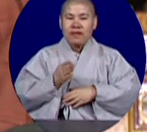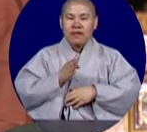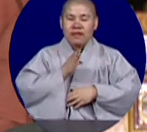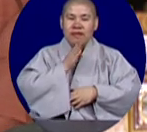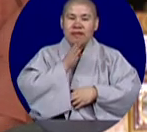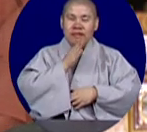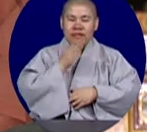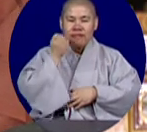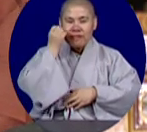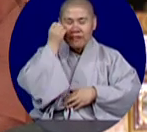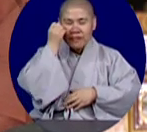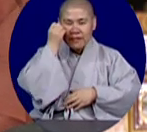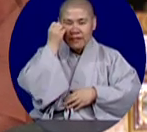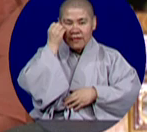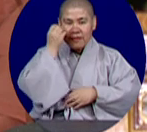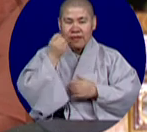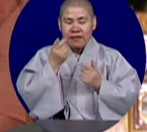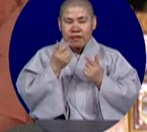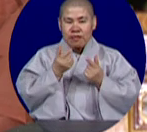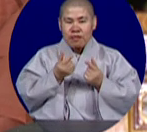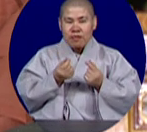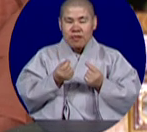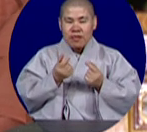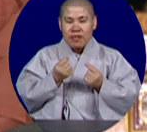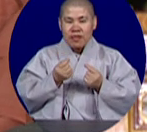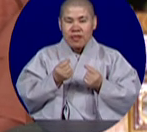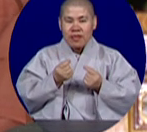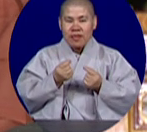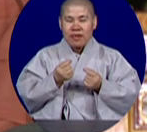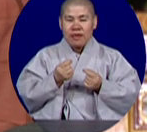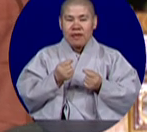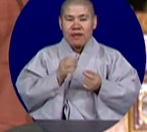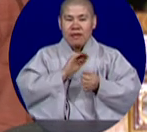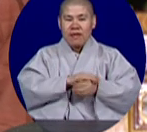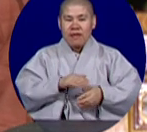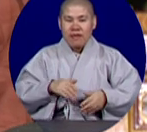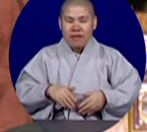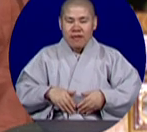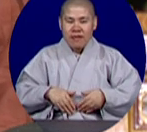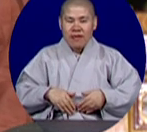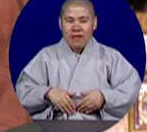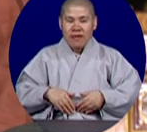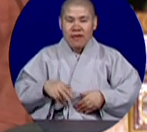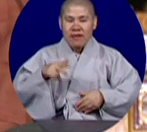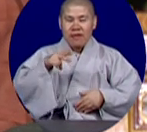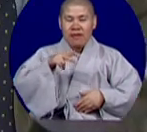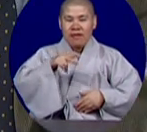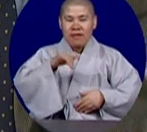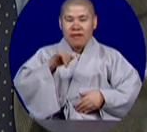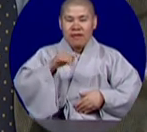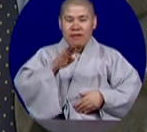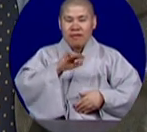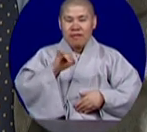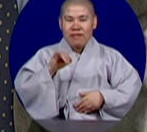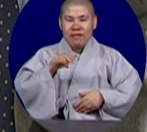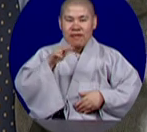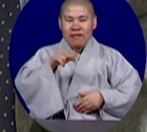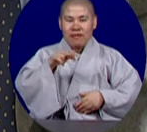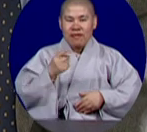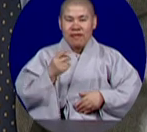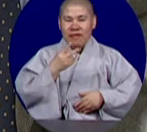참 묘해요. 그래서 이런 것을 경상도 말로는 디비 쪼온다고 그래요. 디비 쪼온다고.